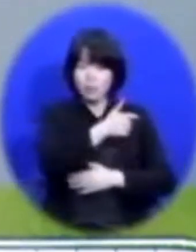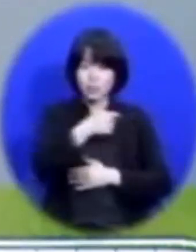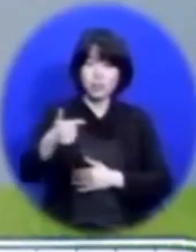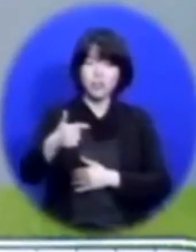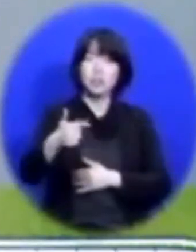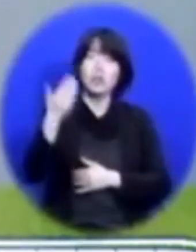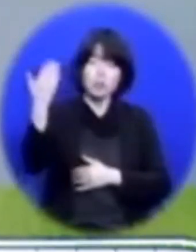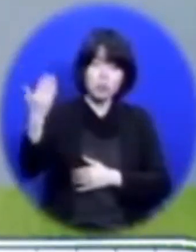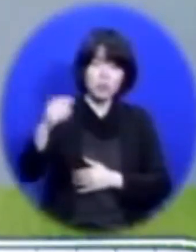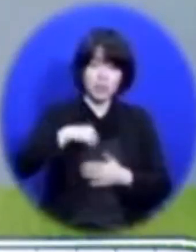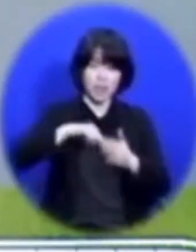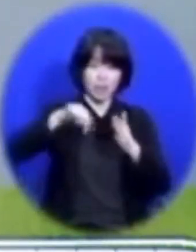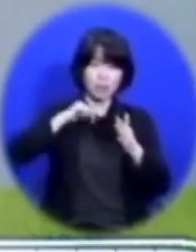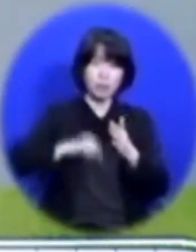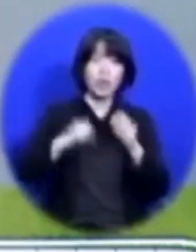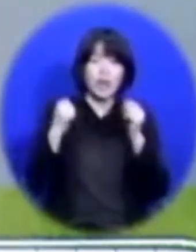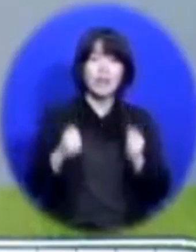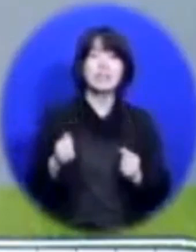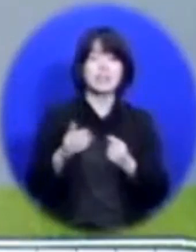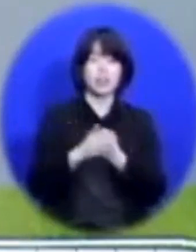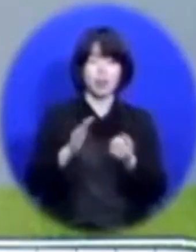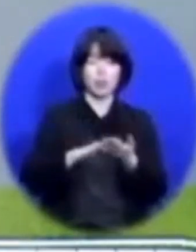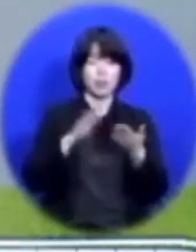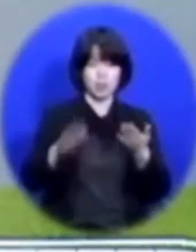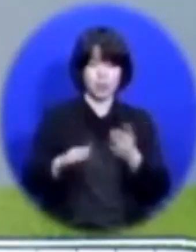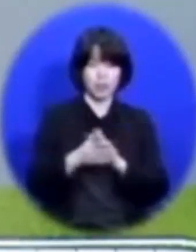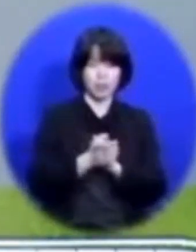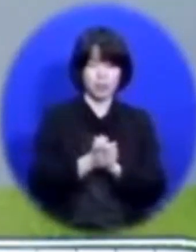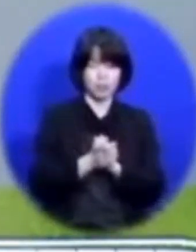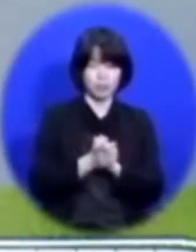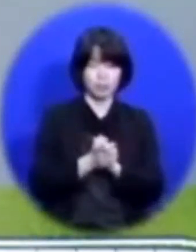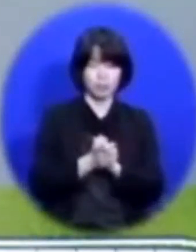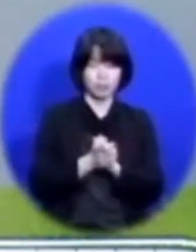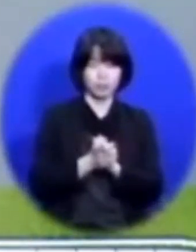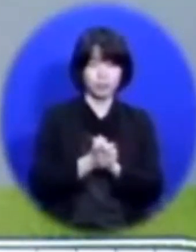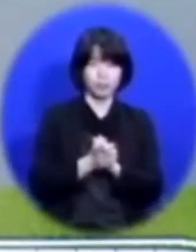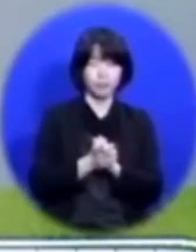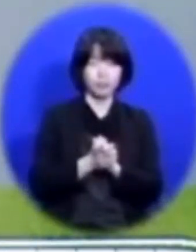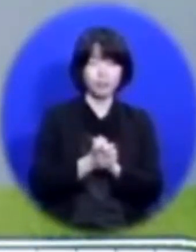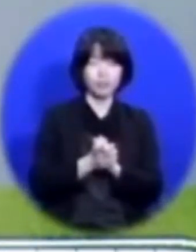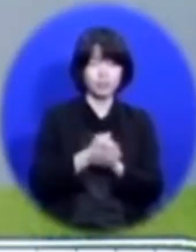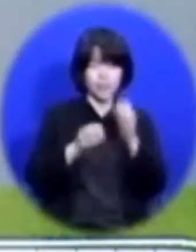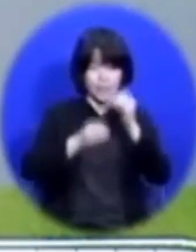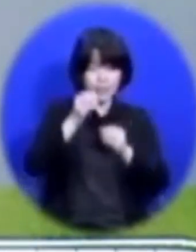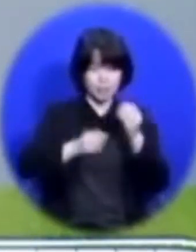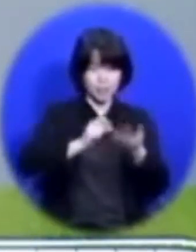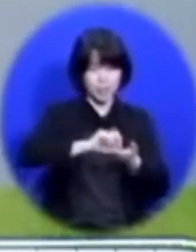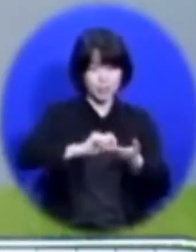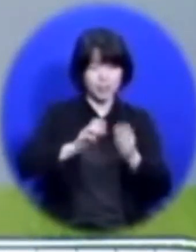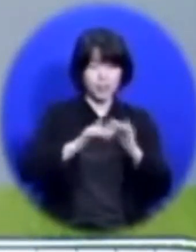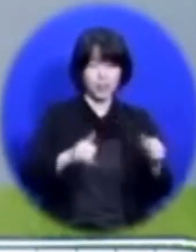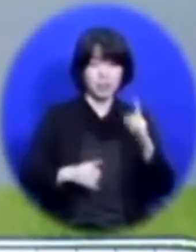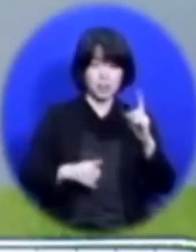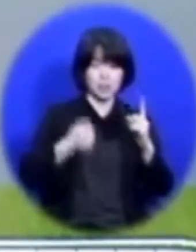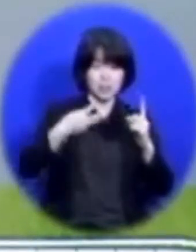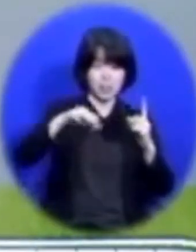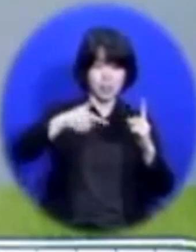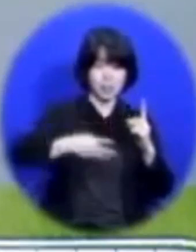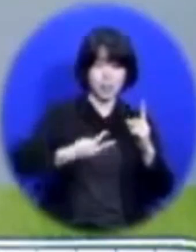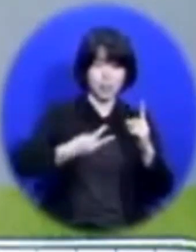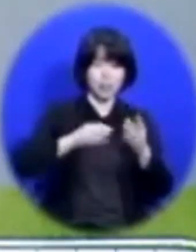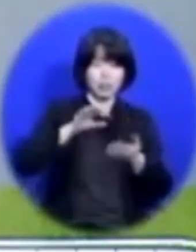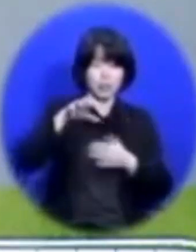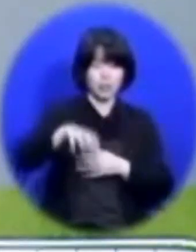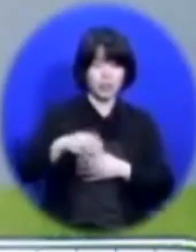내안에는순교보다더위대한존재가깃들어있기때문이다.시편기자는 1절에서